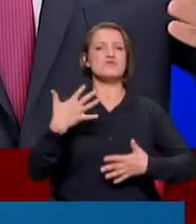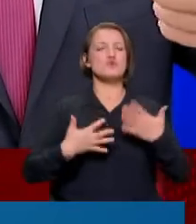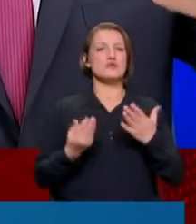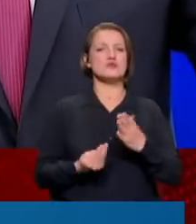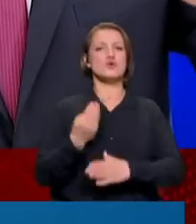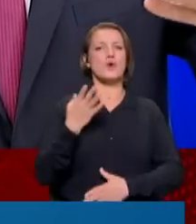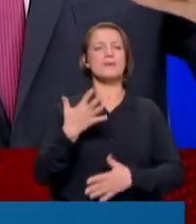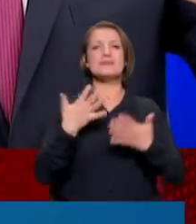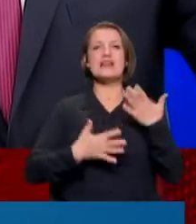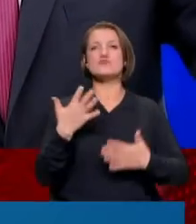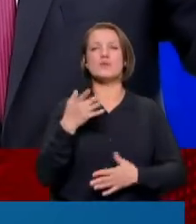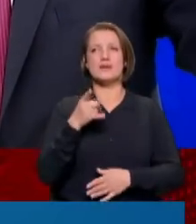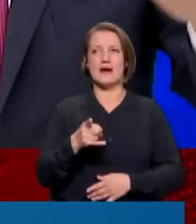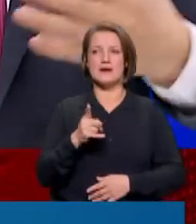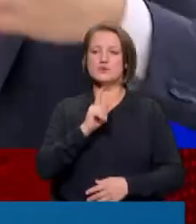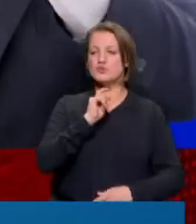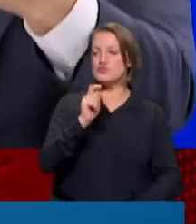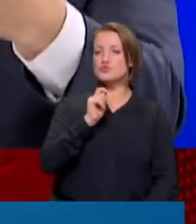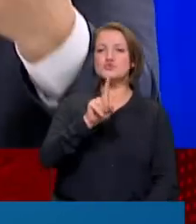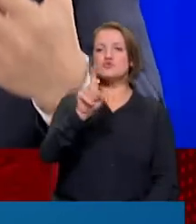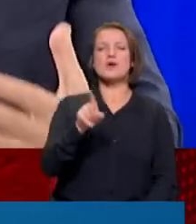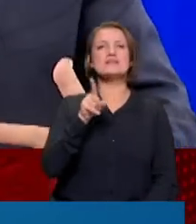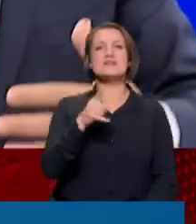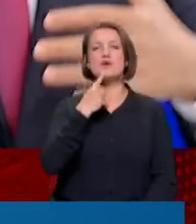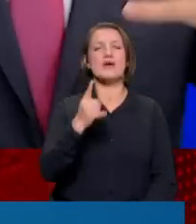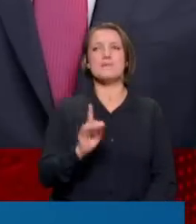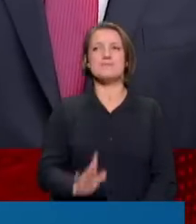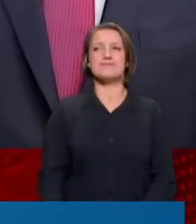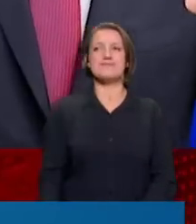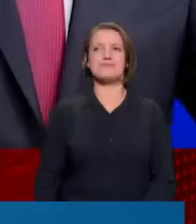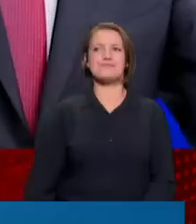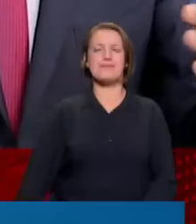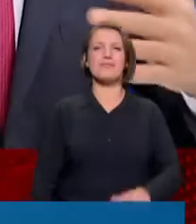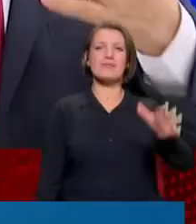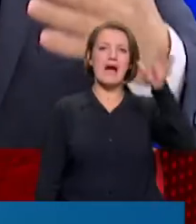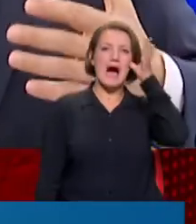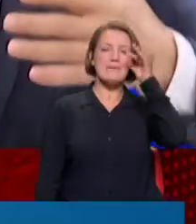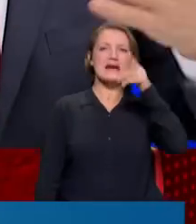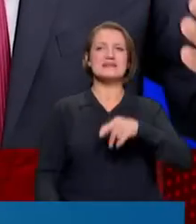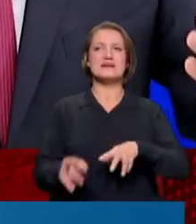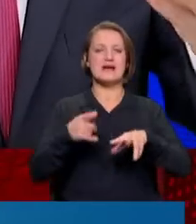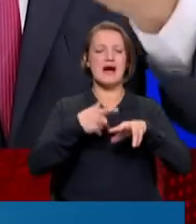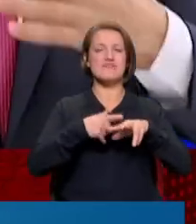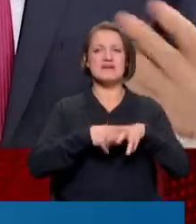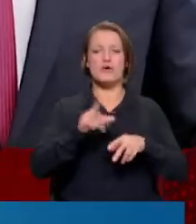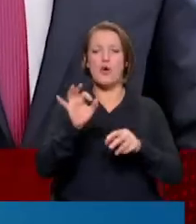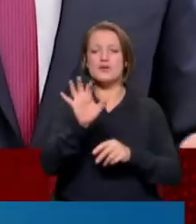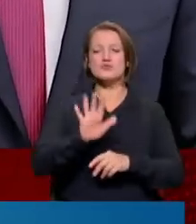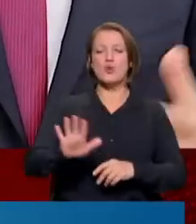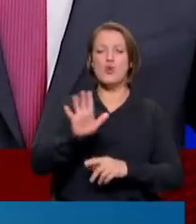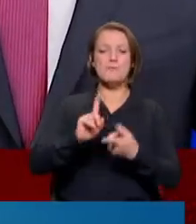çıkıyor tabii televizyondaki sunucu ona soruyor diyor ki ABD'nin Afganistan ve Irak Ortadoğu